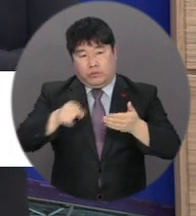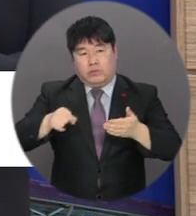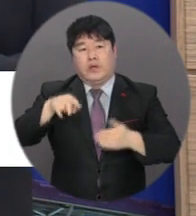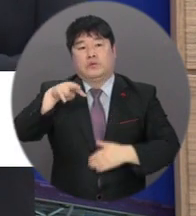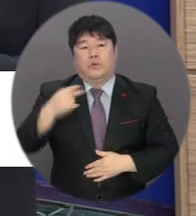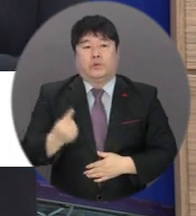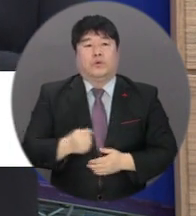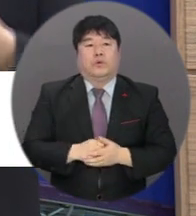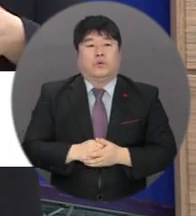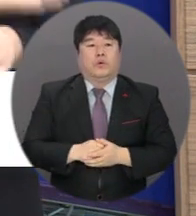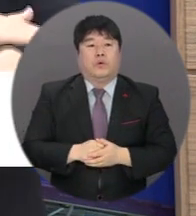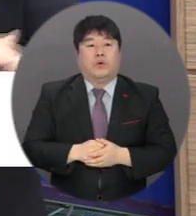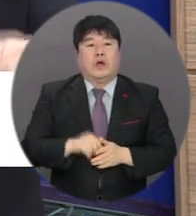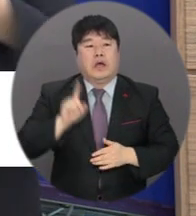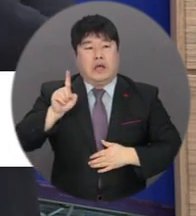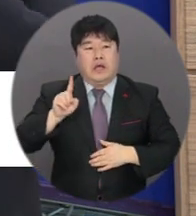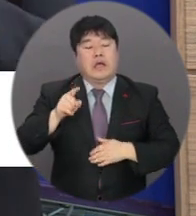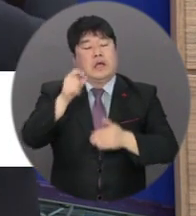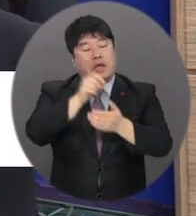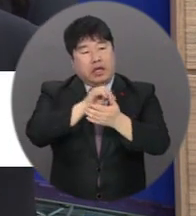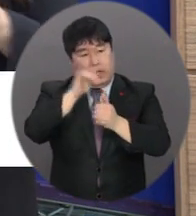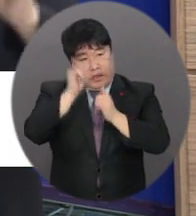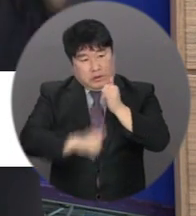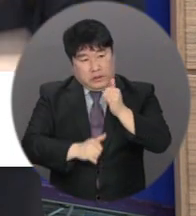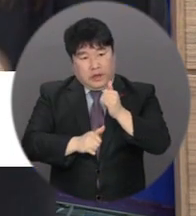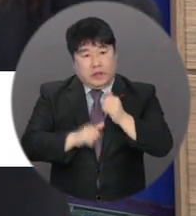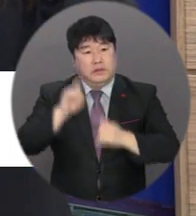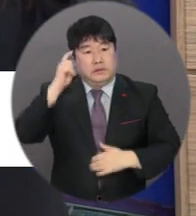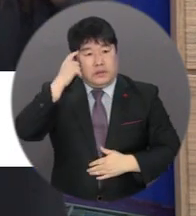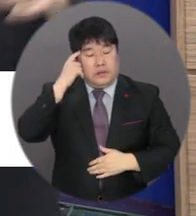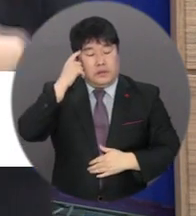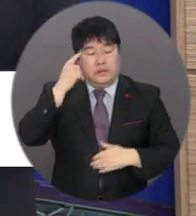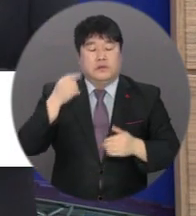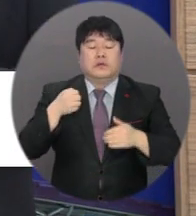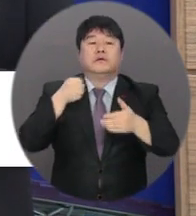것도 한편의 역사라는 인식에서 내려진